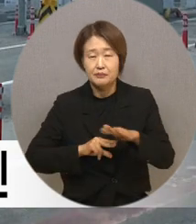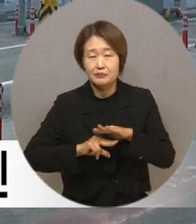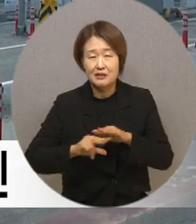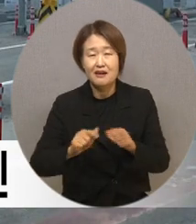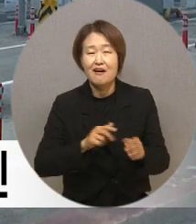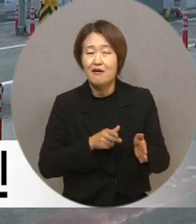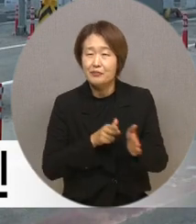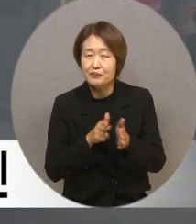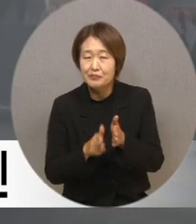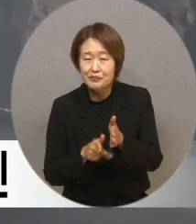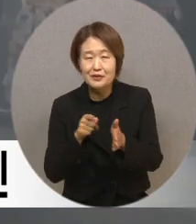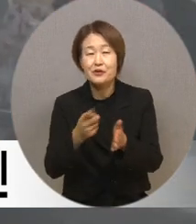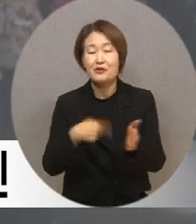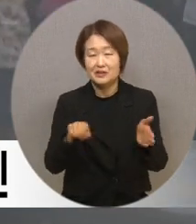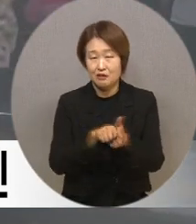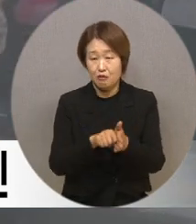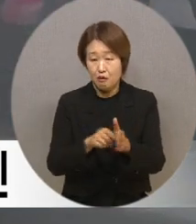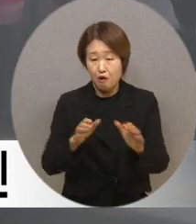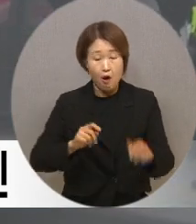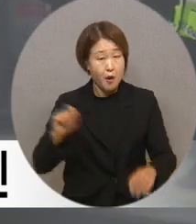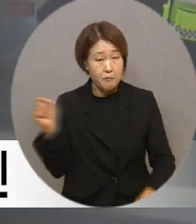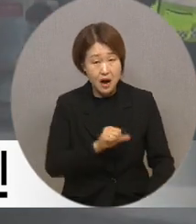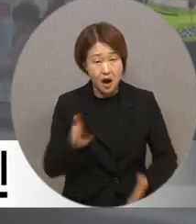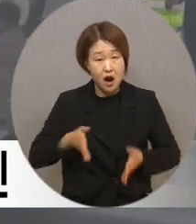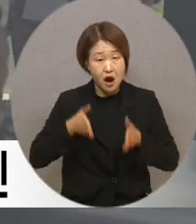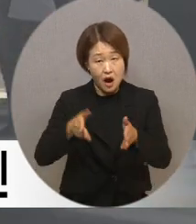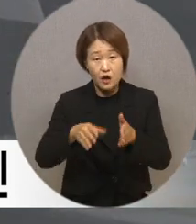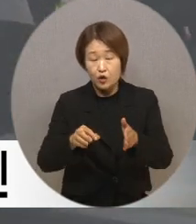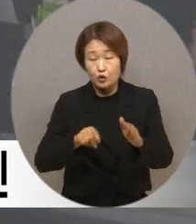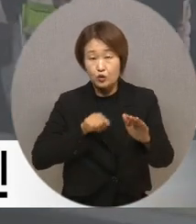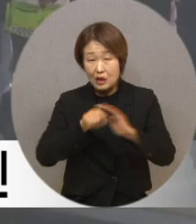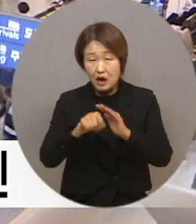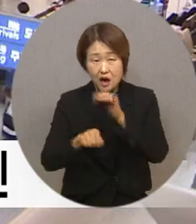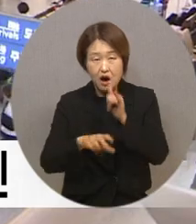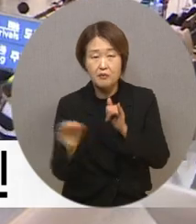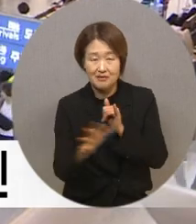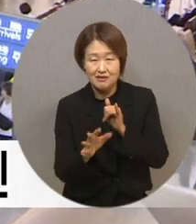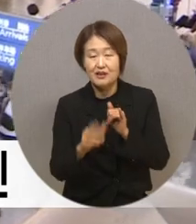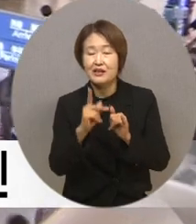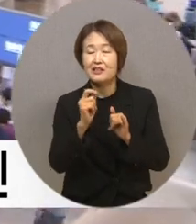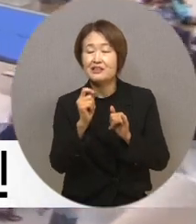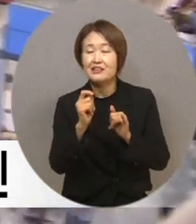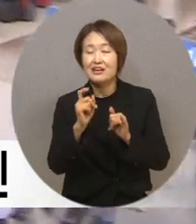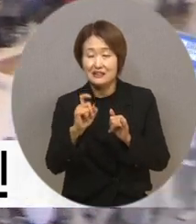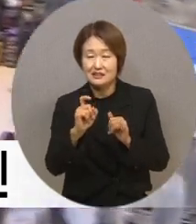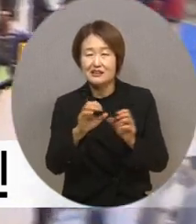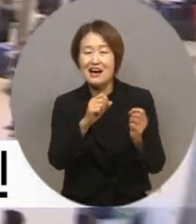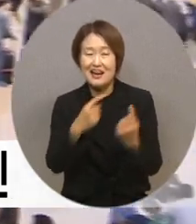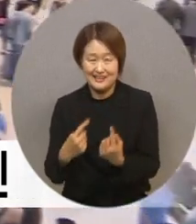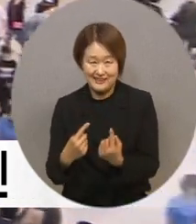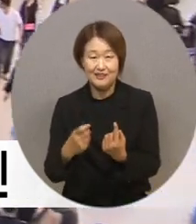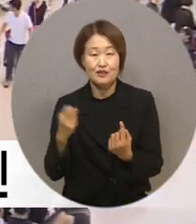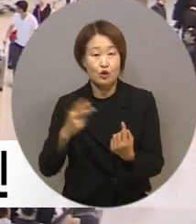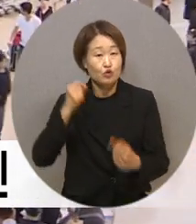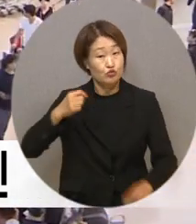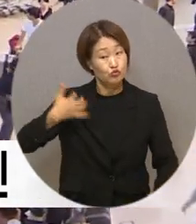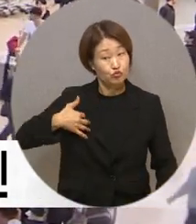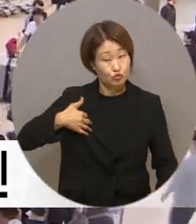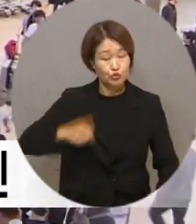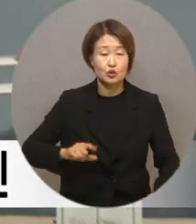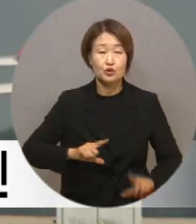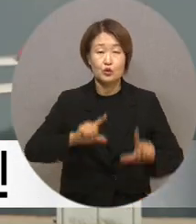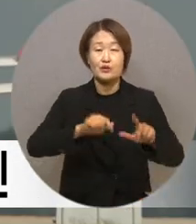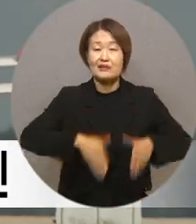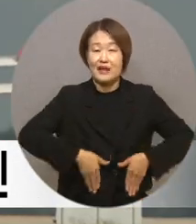통행료를 면제하고 KTX SRT 요금을 할인합니다. 아울러 중국과 동남아시아 국가 등 국제선